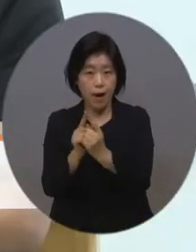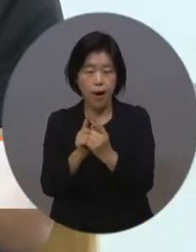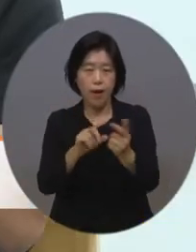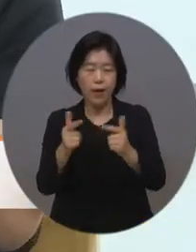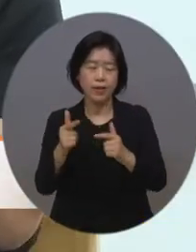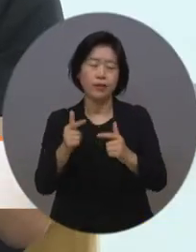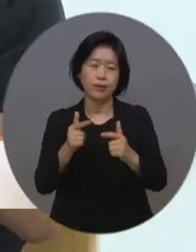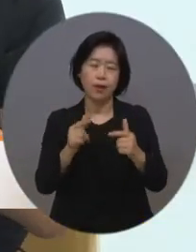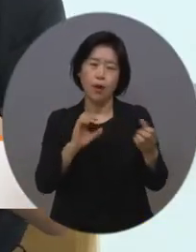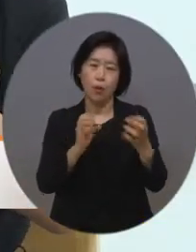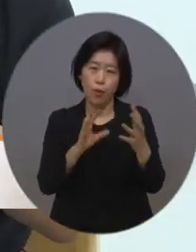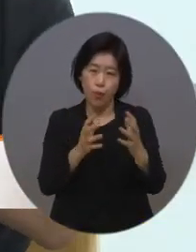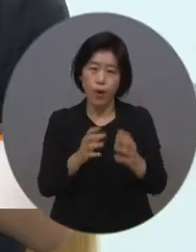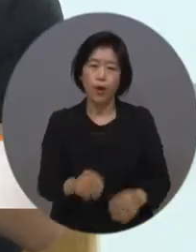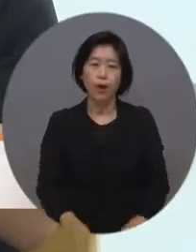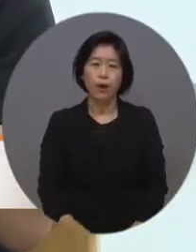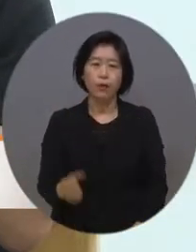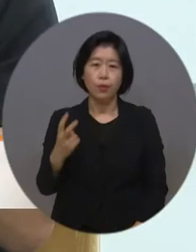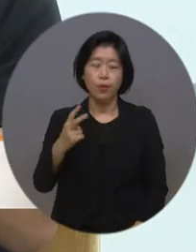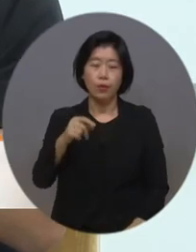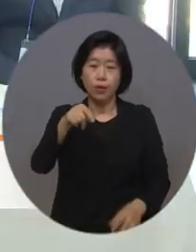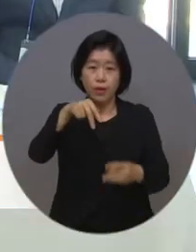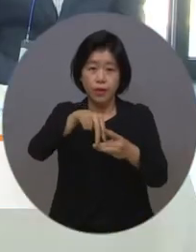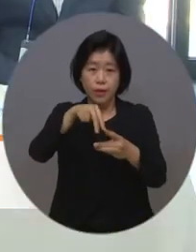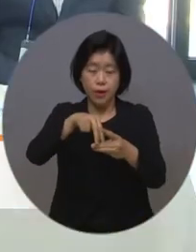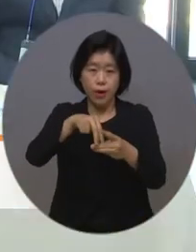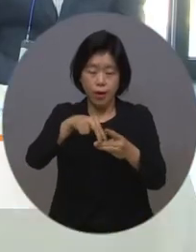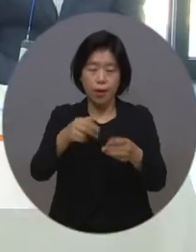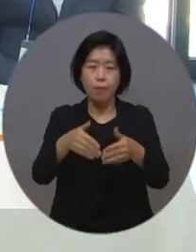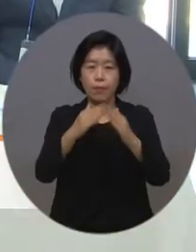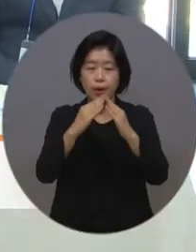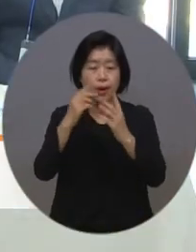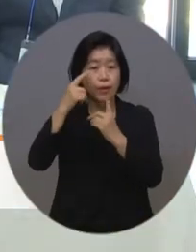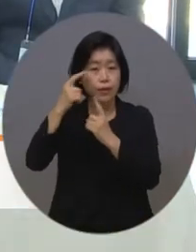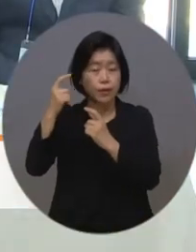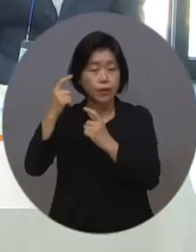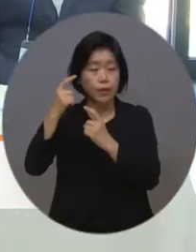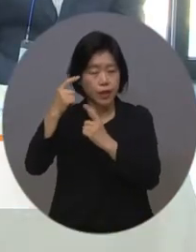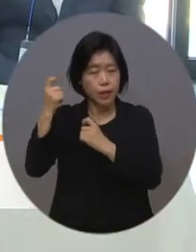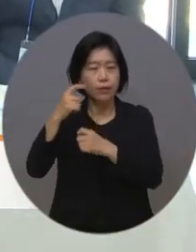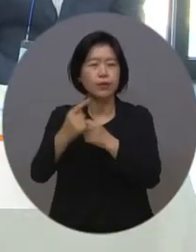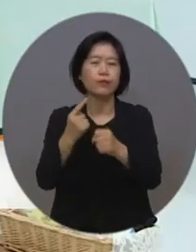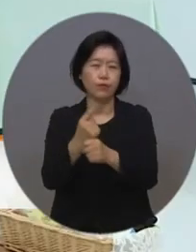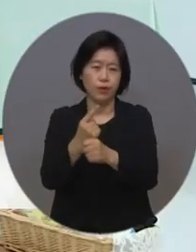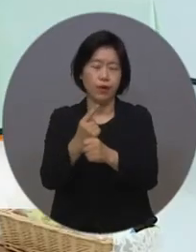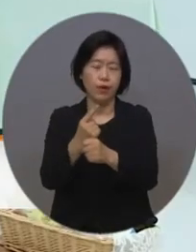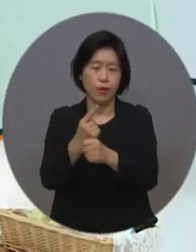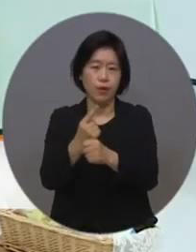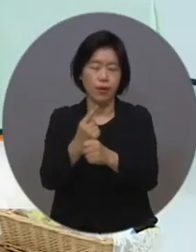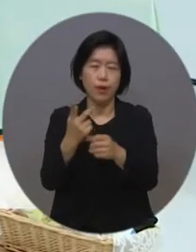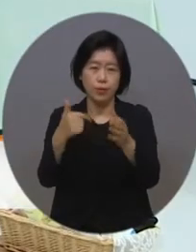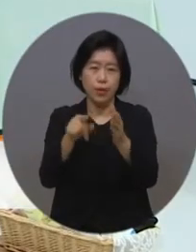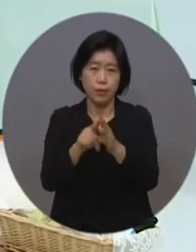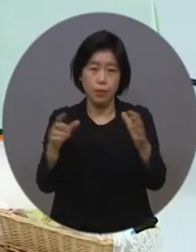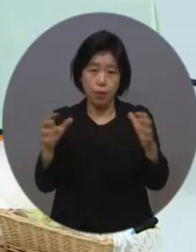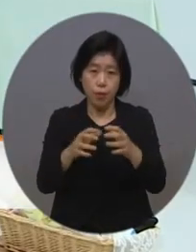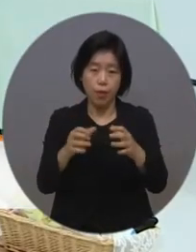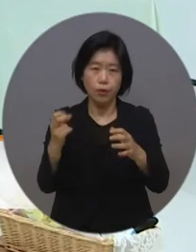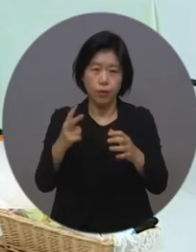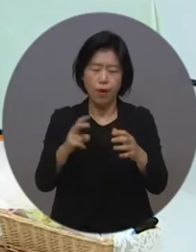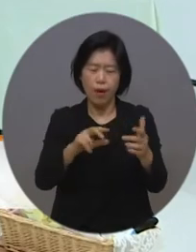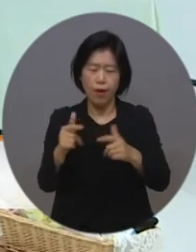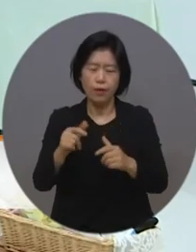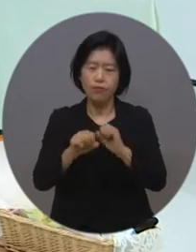전남 사회적 경제 유통지원센터 개소 1주년을 기념해 지속된 코로나19로 경영난을 겪고 있는